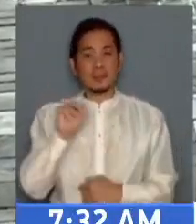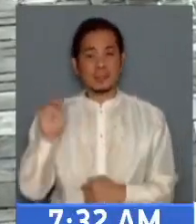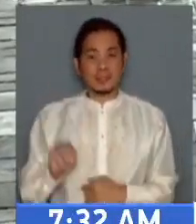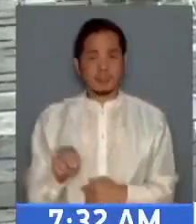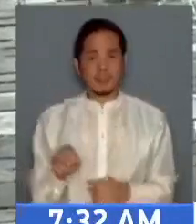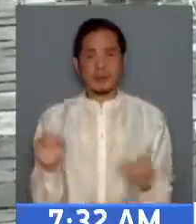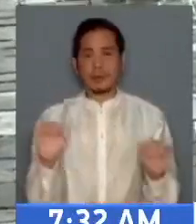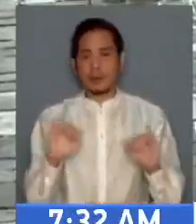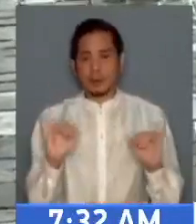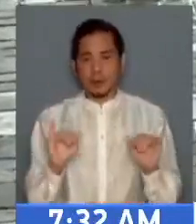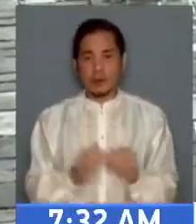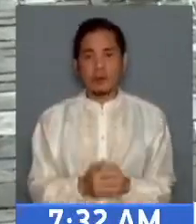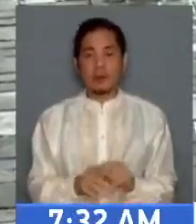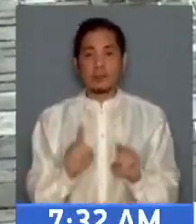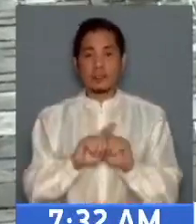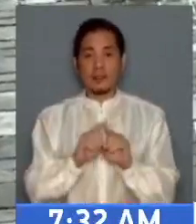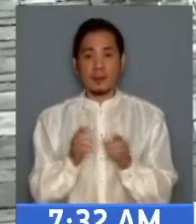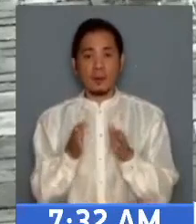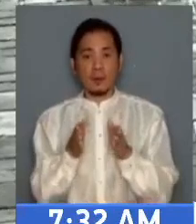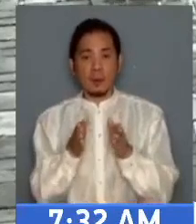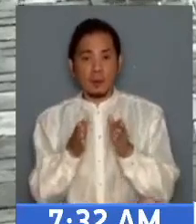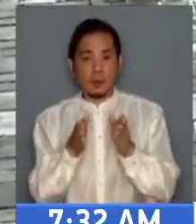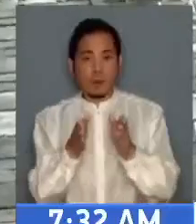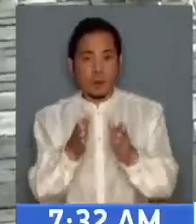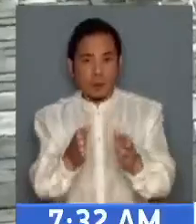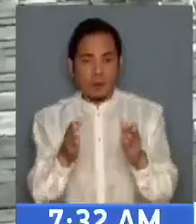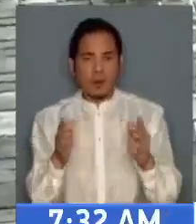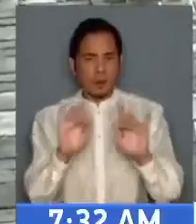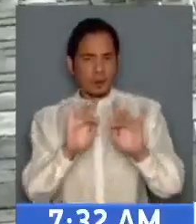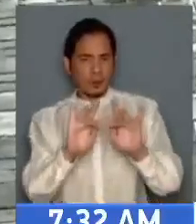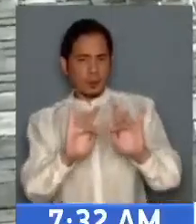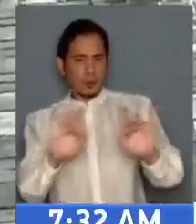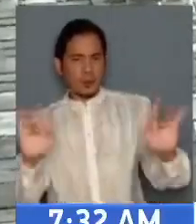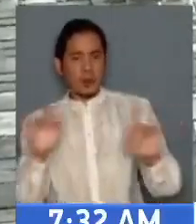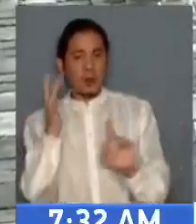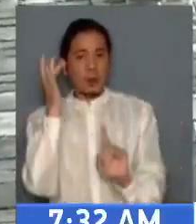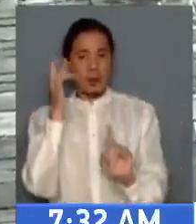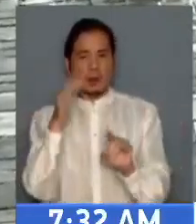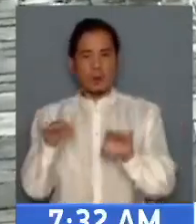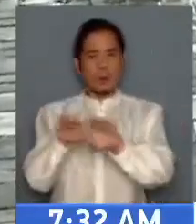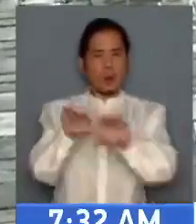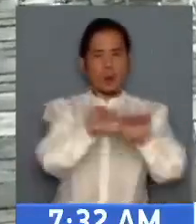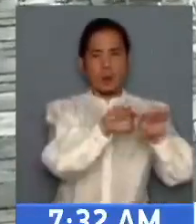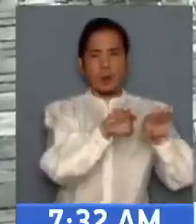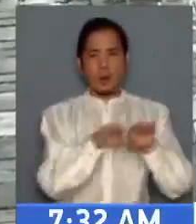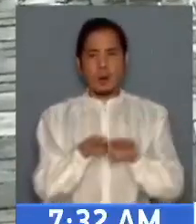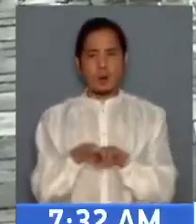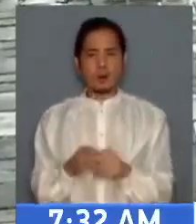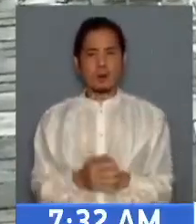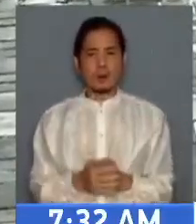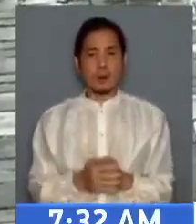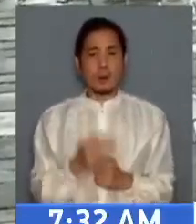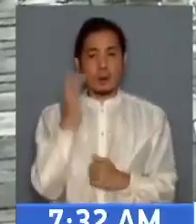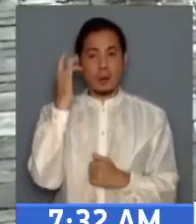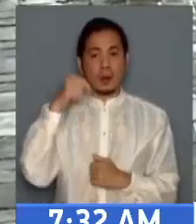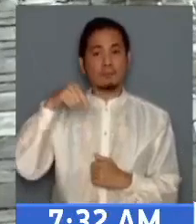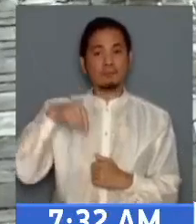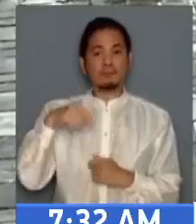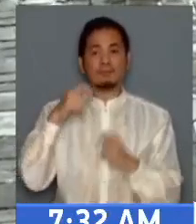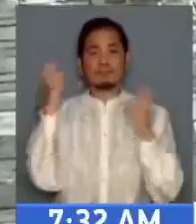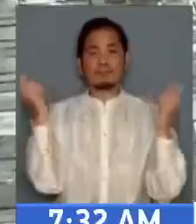mga kalsada rito dahil sa road closures na ipinatutupad kaugnay ng mga pagdiriwang ngayong Araw ng